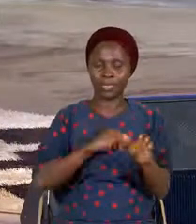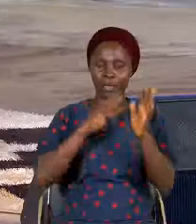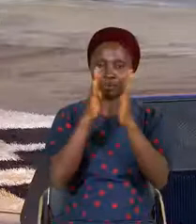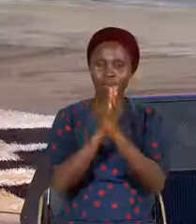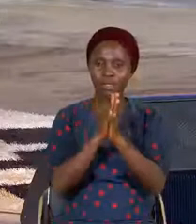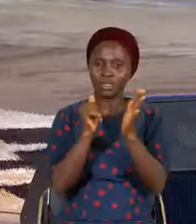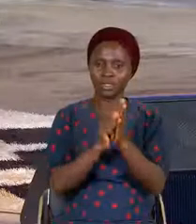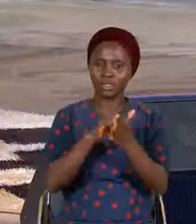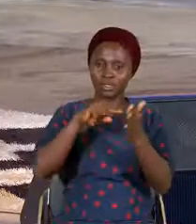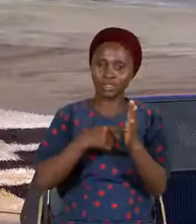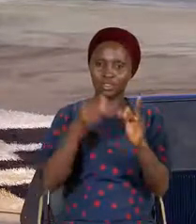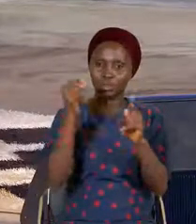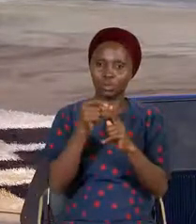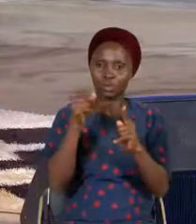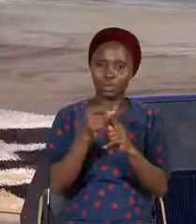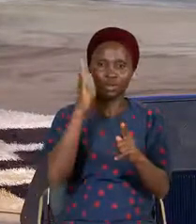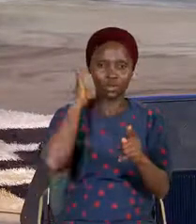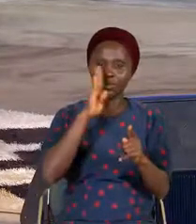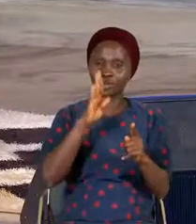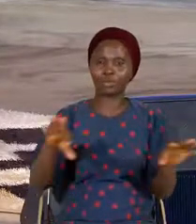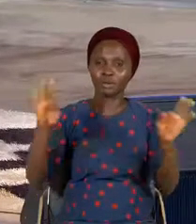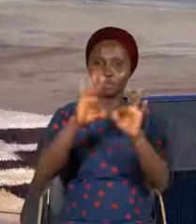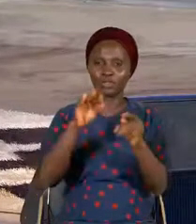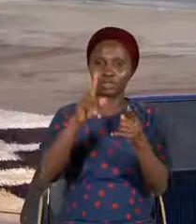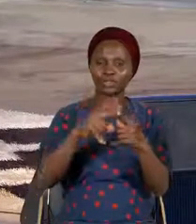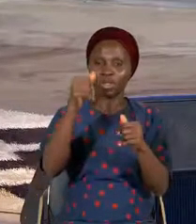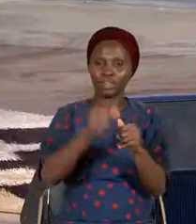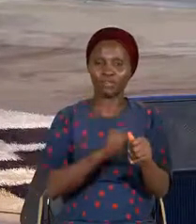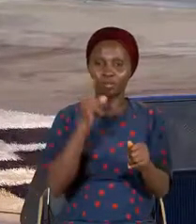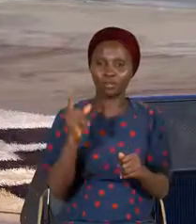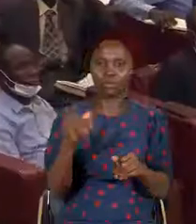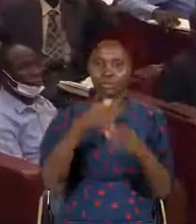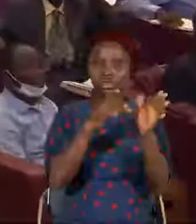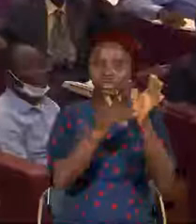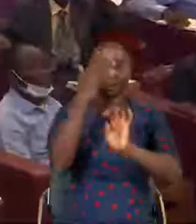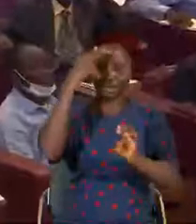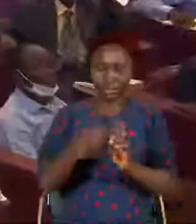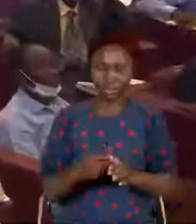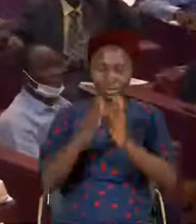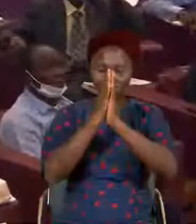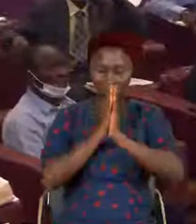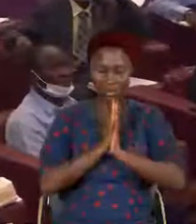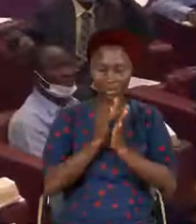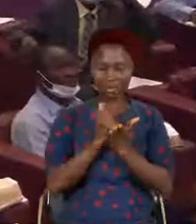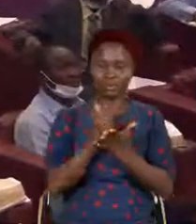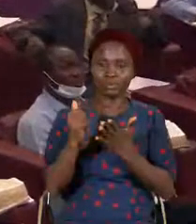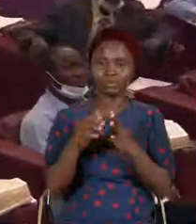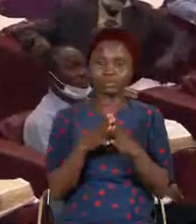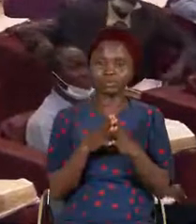prie que cette parole soit précieuse pour chacun de nous au nom de Jésus.